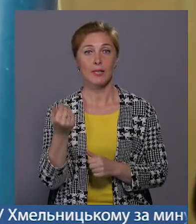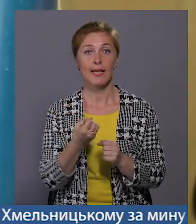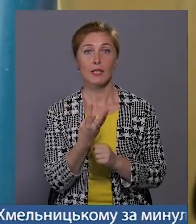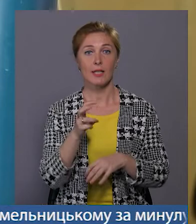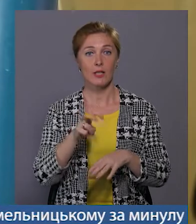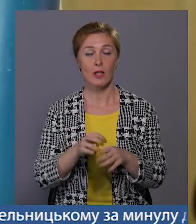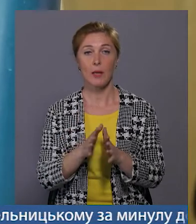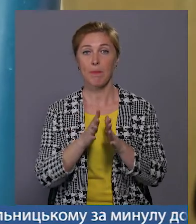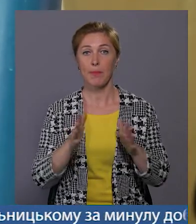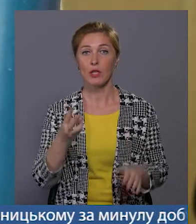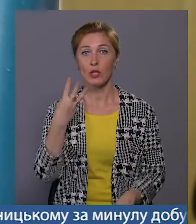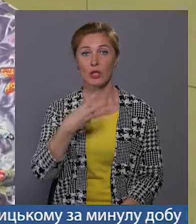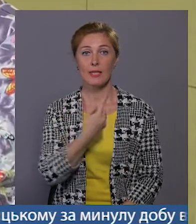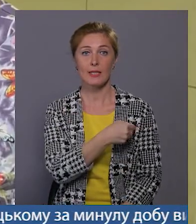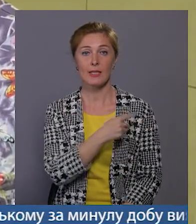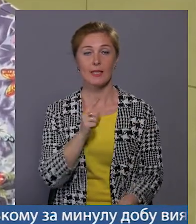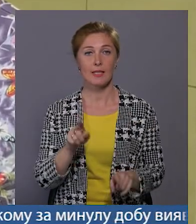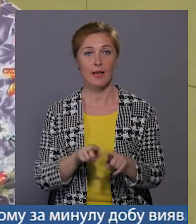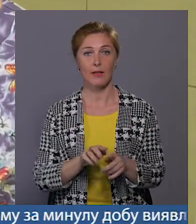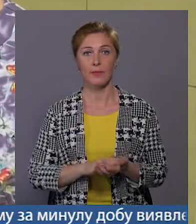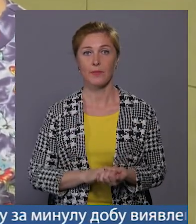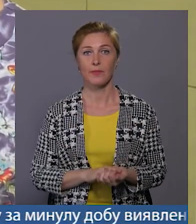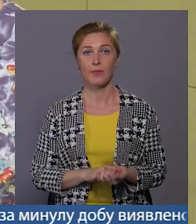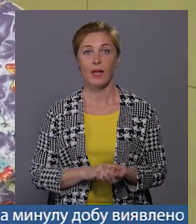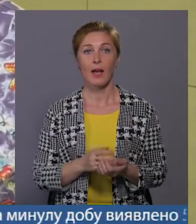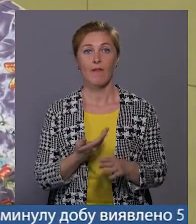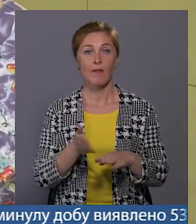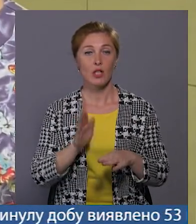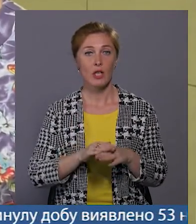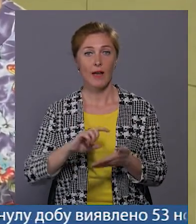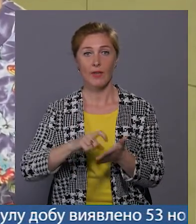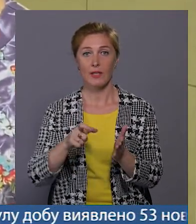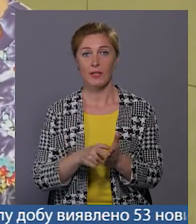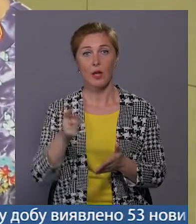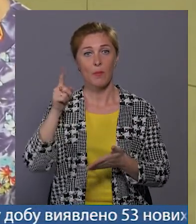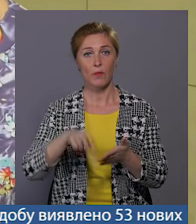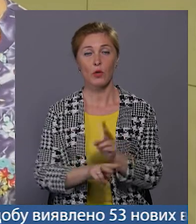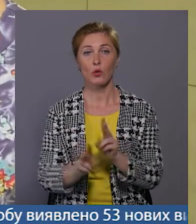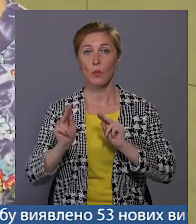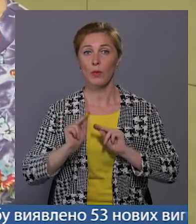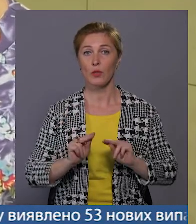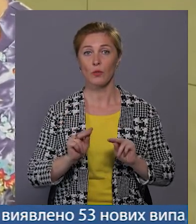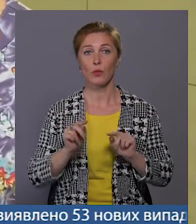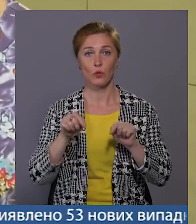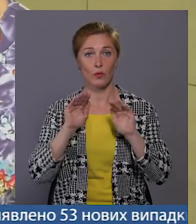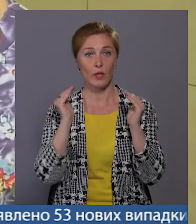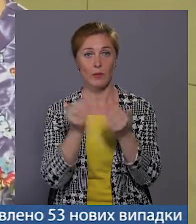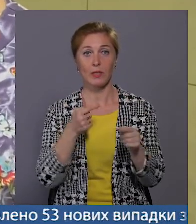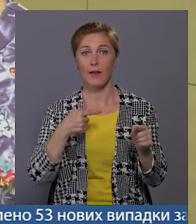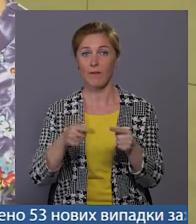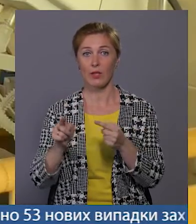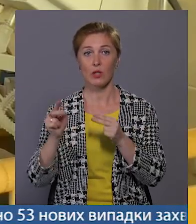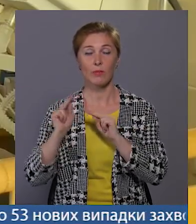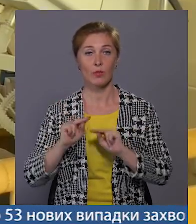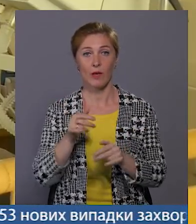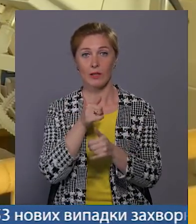більше 30 медсестер. Реанімація – це важке відділення, але повірте, той, хто працює в реанімації, в іншому відділенні вже просто-напросто працювати не